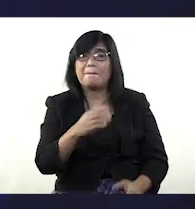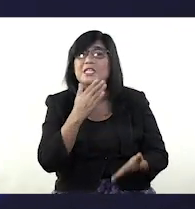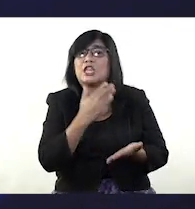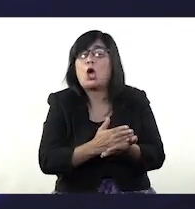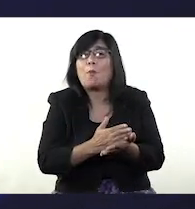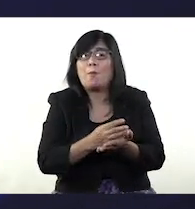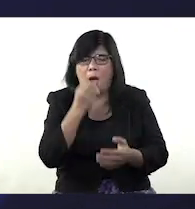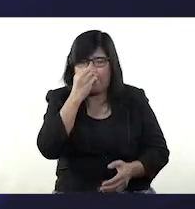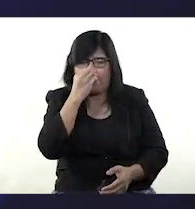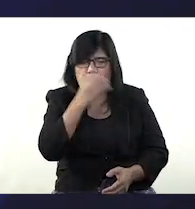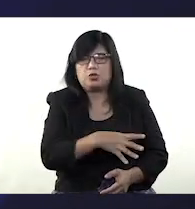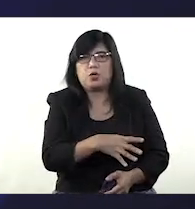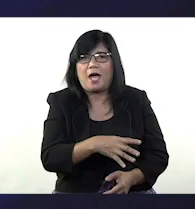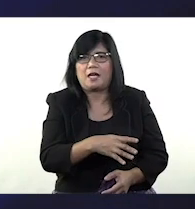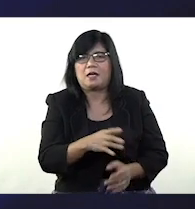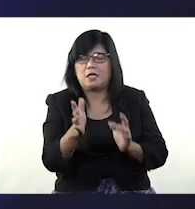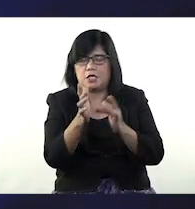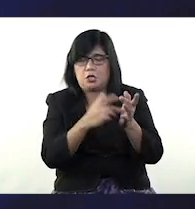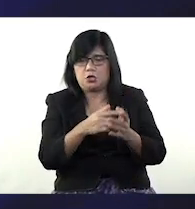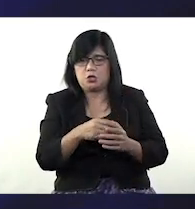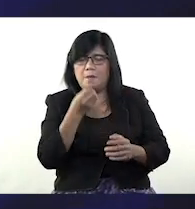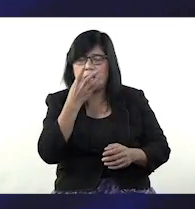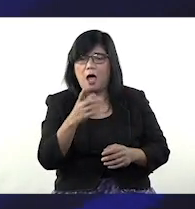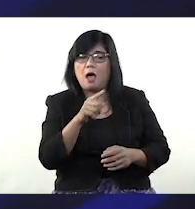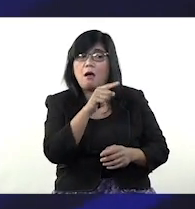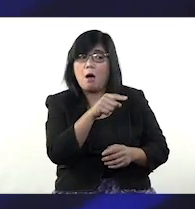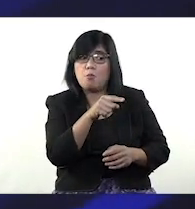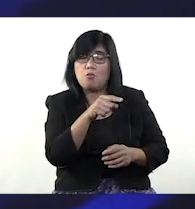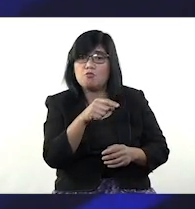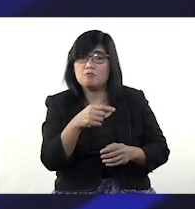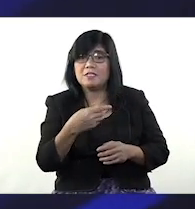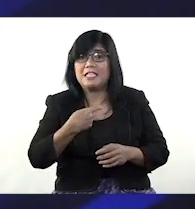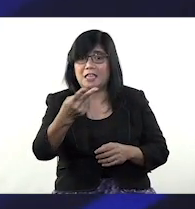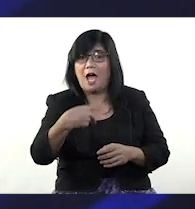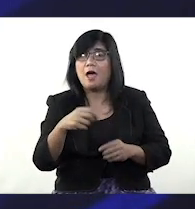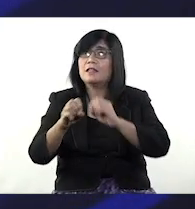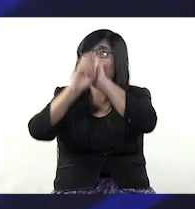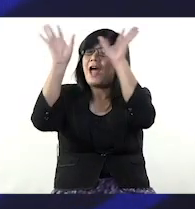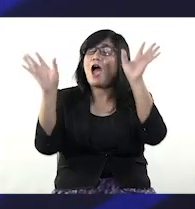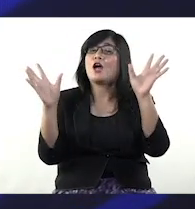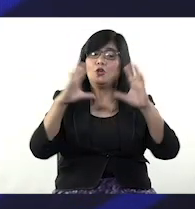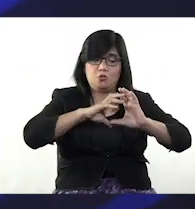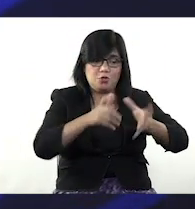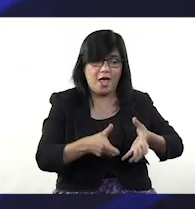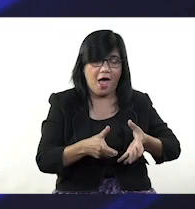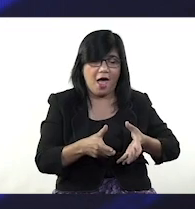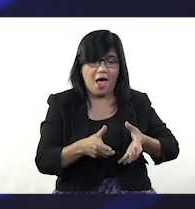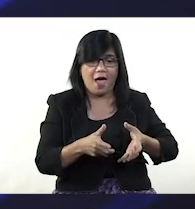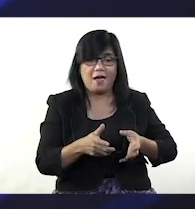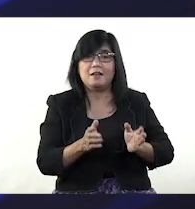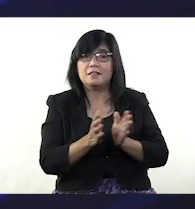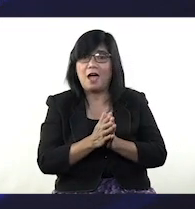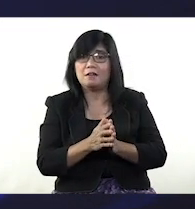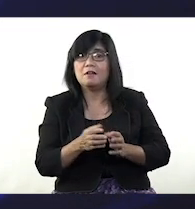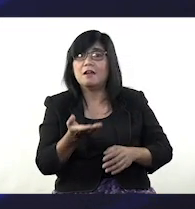Hai Waduh Yesus bilang kamu alasan dunia karena Dunia Dalam Gelap Hai tapi Ramlan bagian lain Yesus berkata Kamulah terang